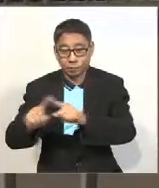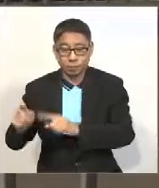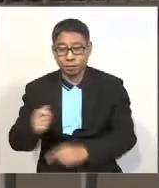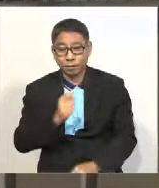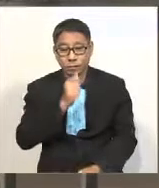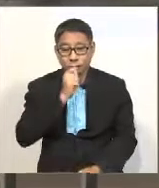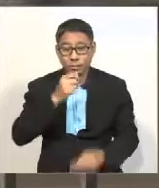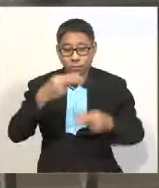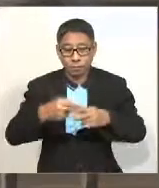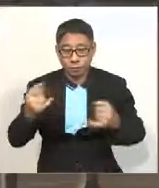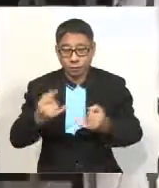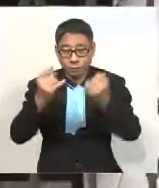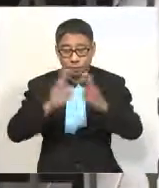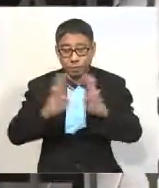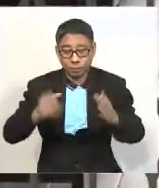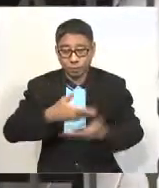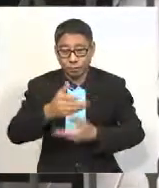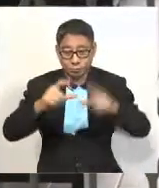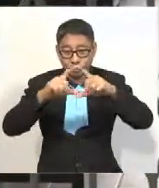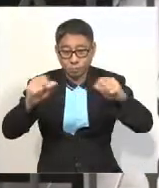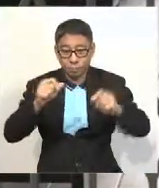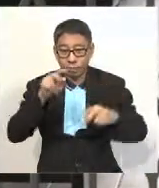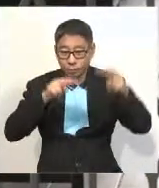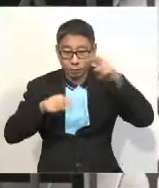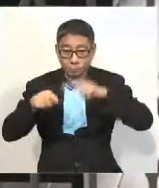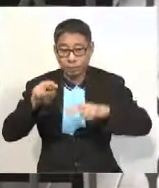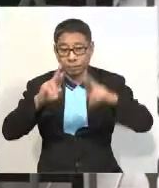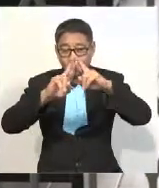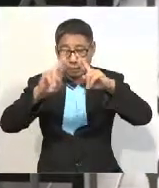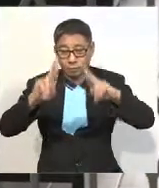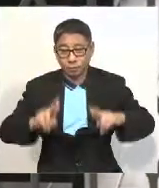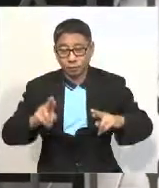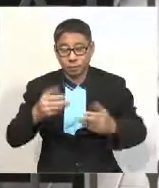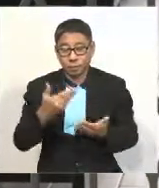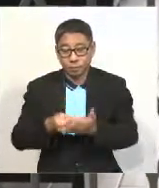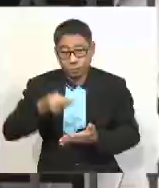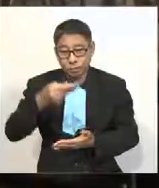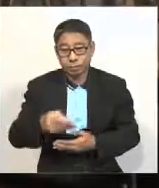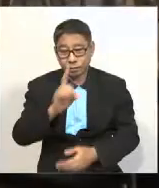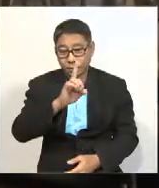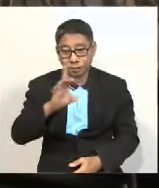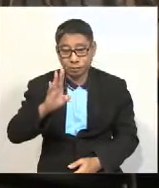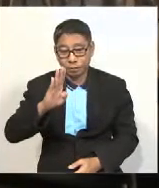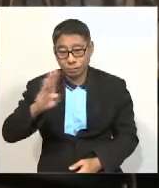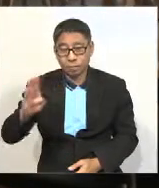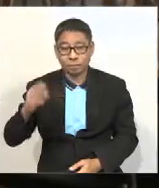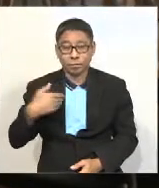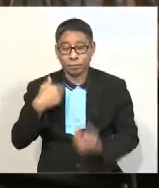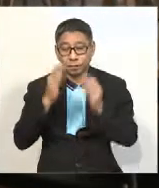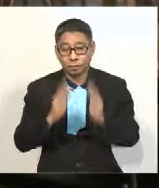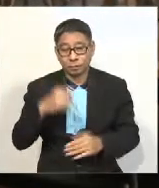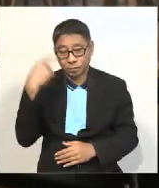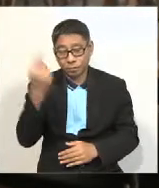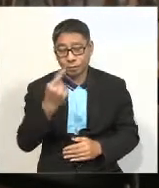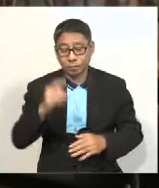หญ่เป็นร้านอาหารที่มีชื่อก็เปิดจำหน่ายบัตรผ่านเข้าชมการฝึกซ้อมภายในร้านจำหน่ายในราคาหลักร้อยบาทค่ะโดยมีนักท่องเ